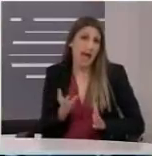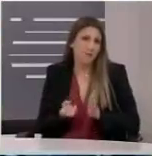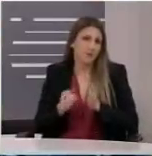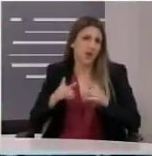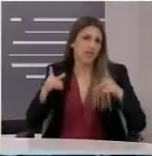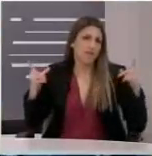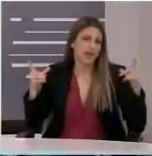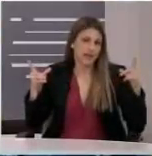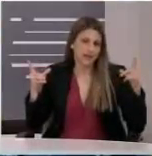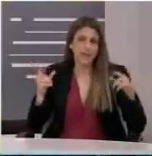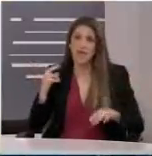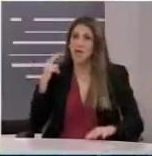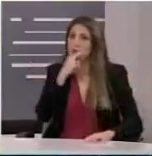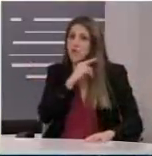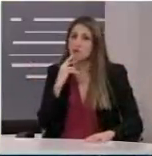είστε λοιπόν